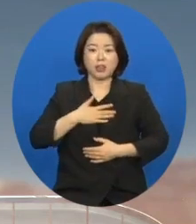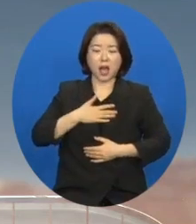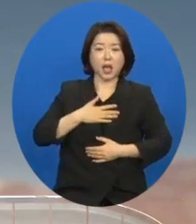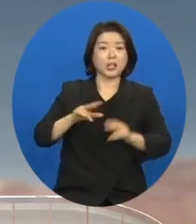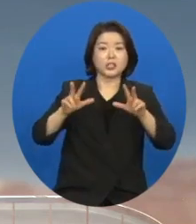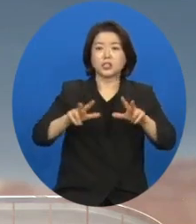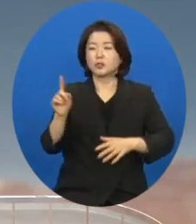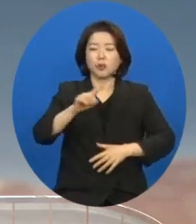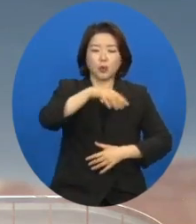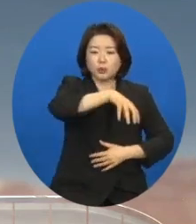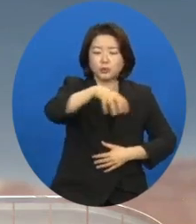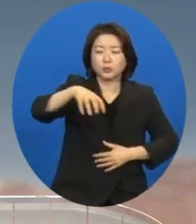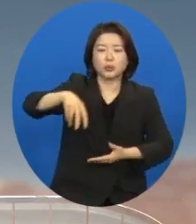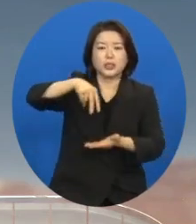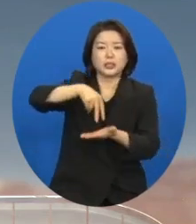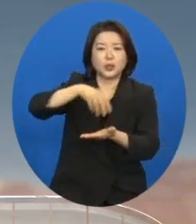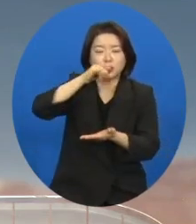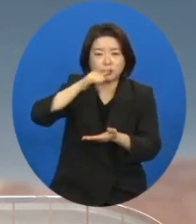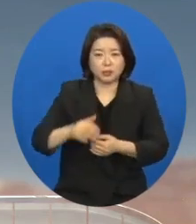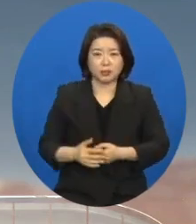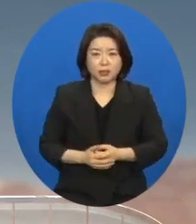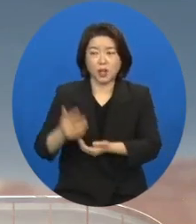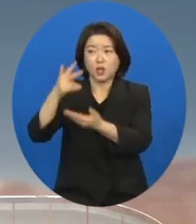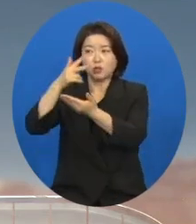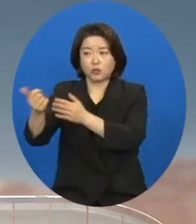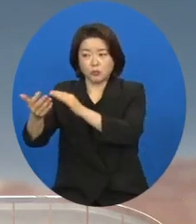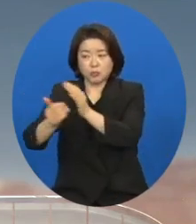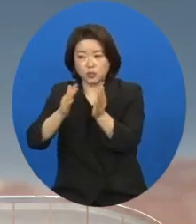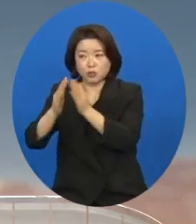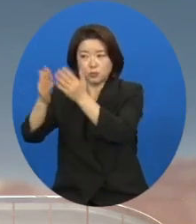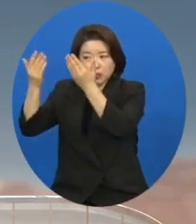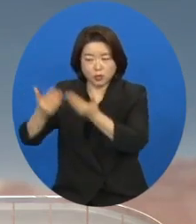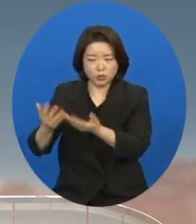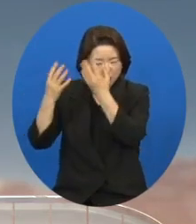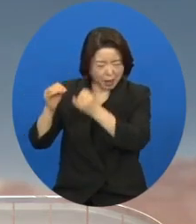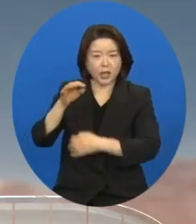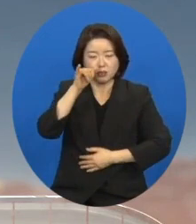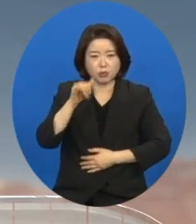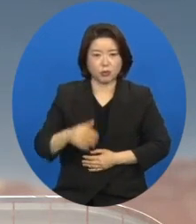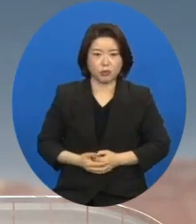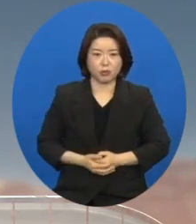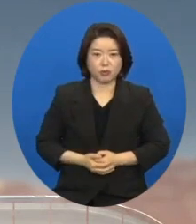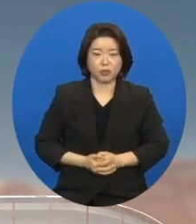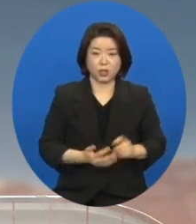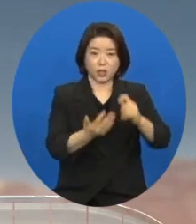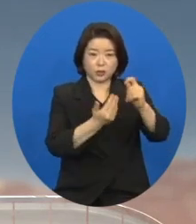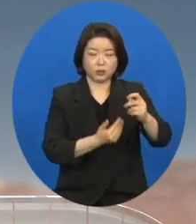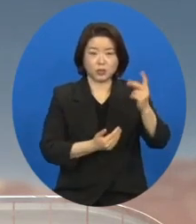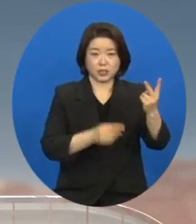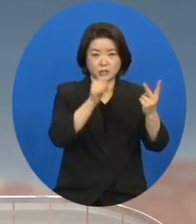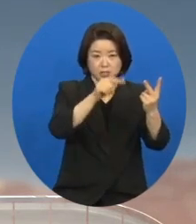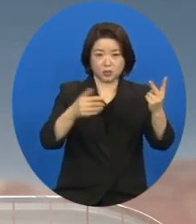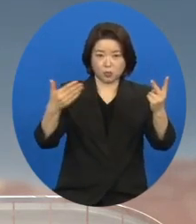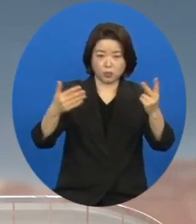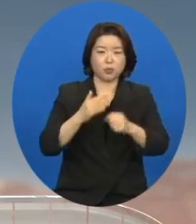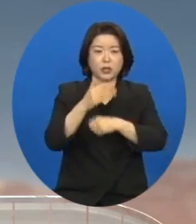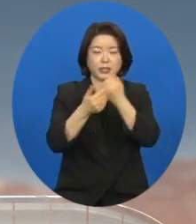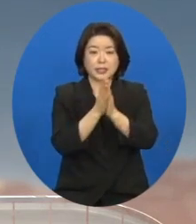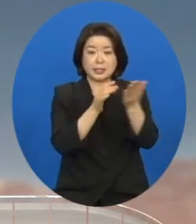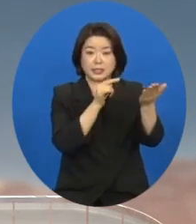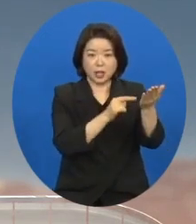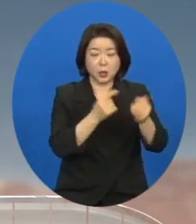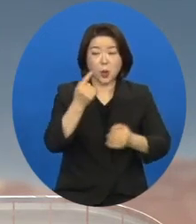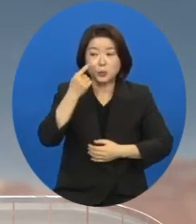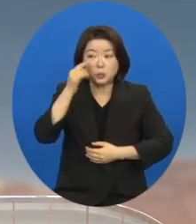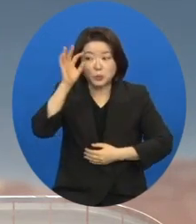우리를 위해서 어마어마한 것을 마련하셨어요. 고린도전서 2장 9절 말씀에 그러나 성경에 기록한 바 눈으로 보지 못하고 귀로